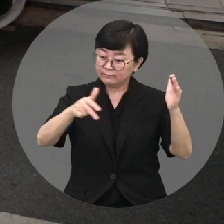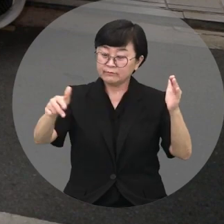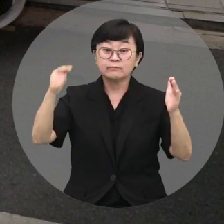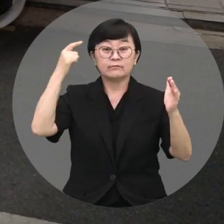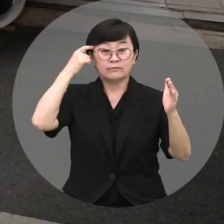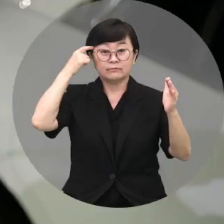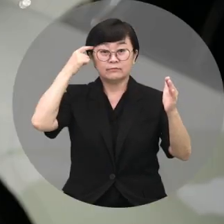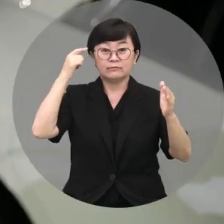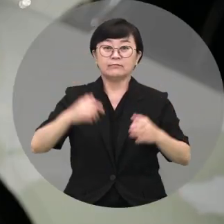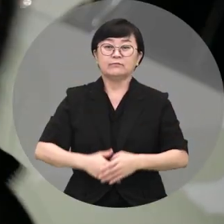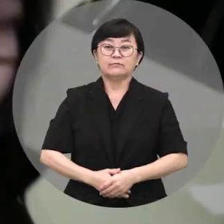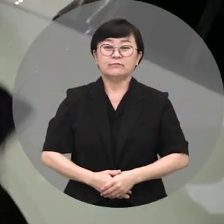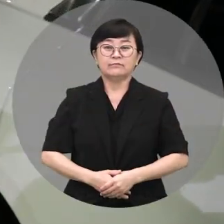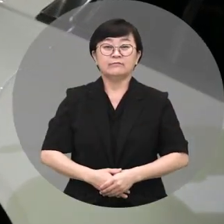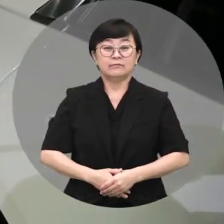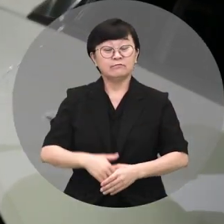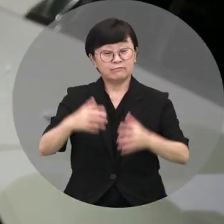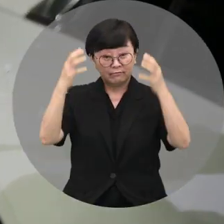했지만